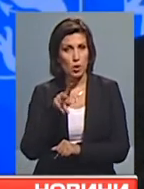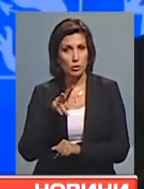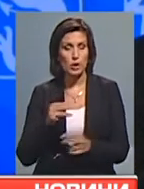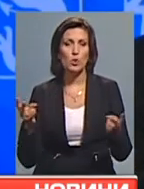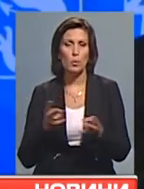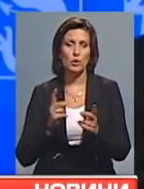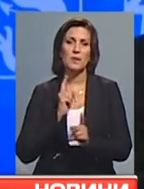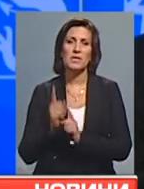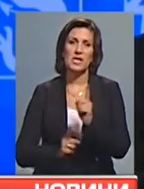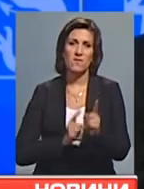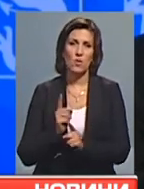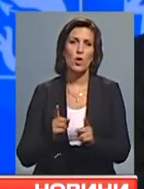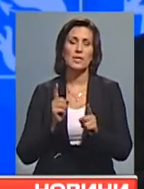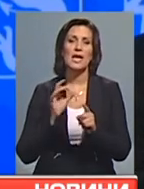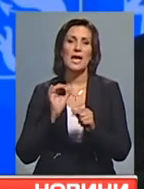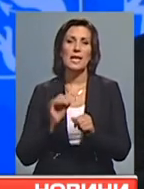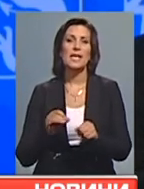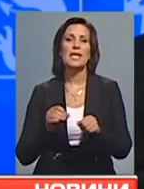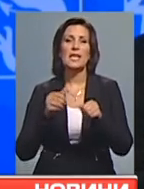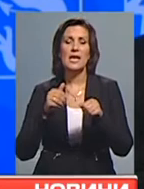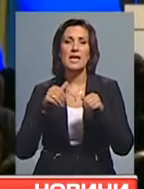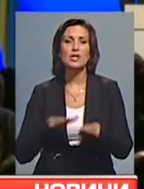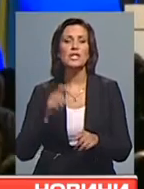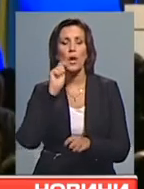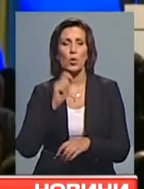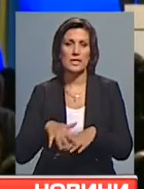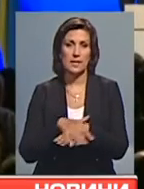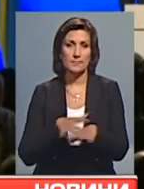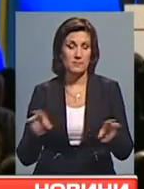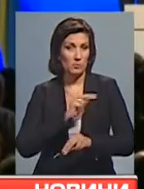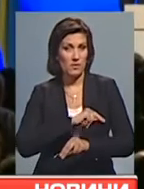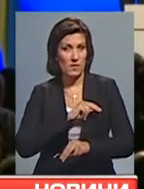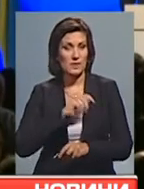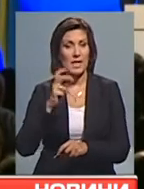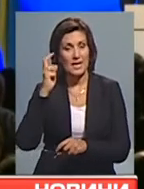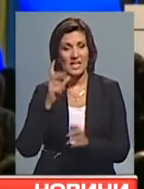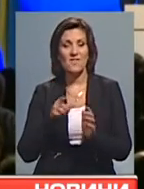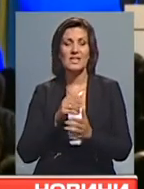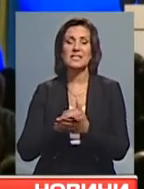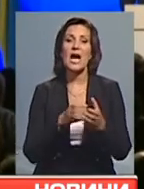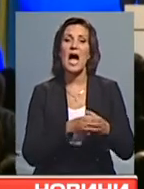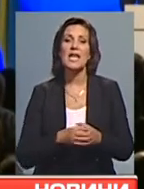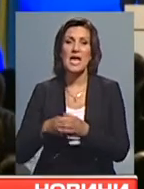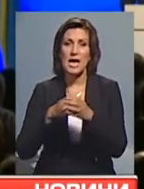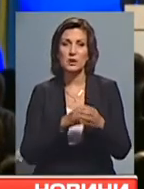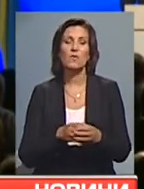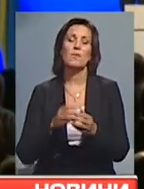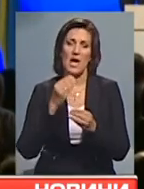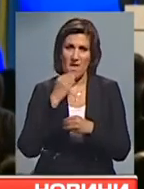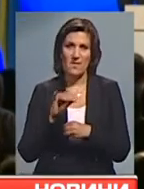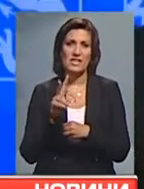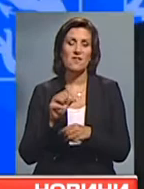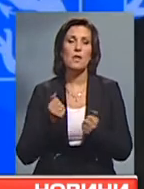потрібні реформи та рішення українського народу співпраця Києва з альянсом у форматі особливого партнерства досить